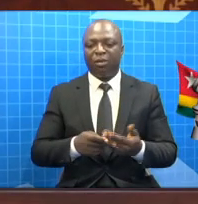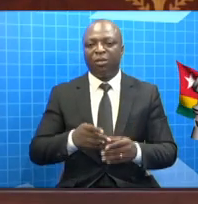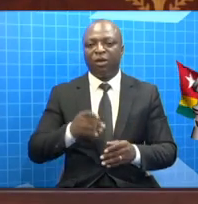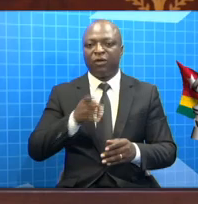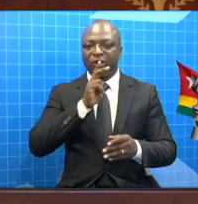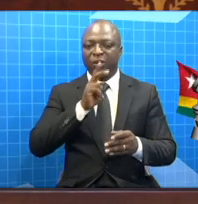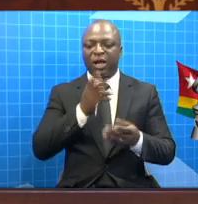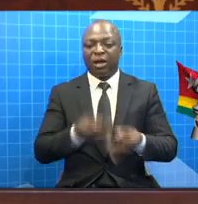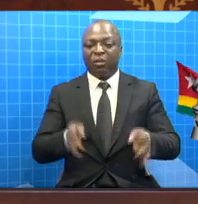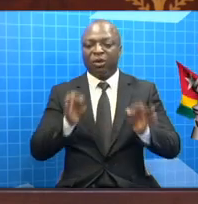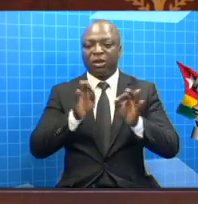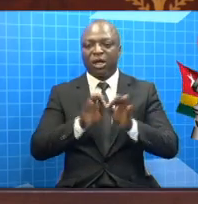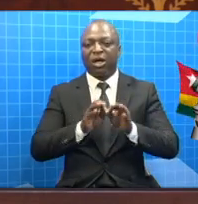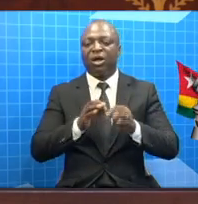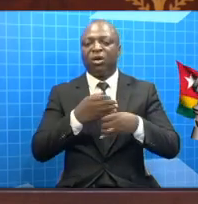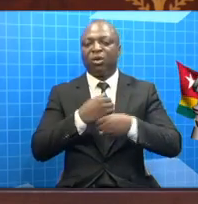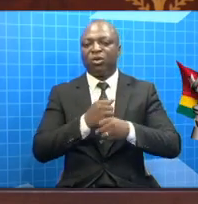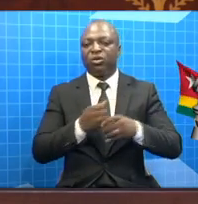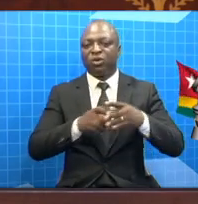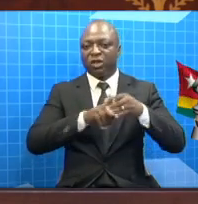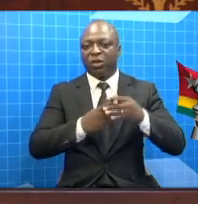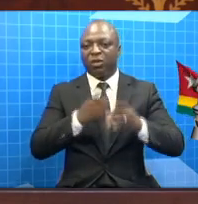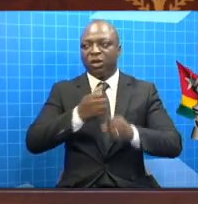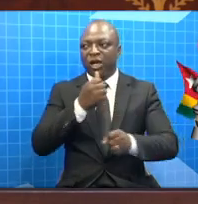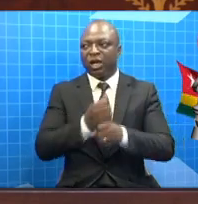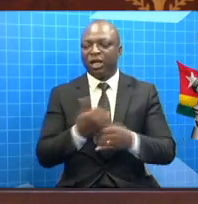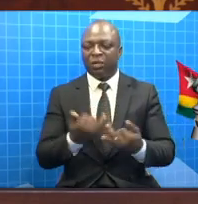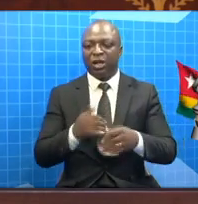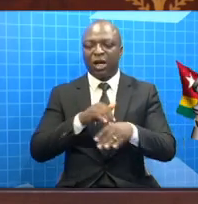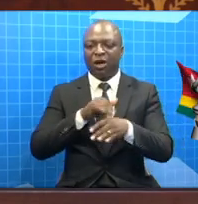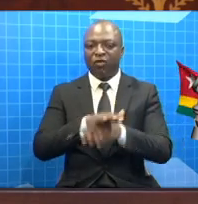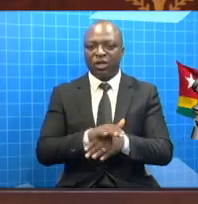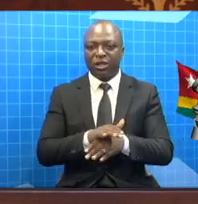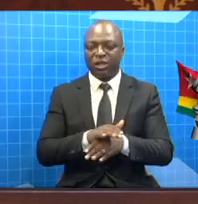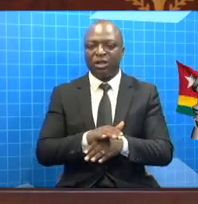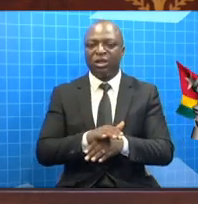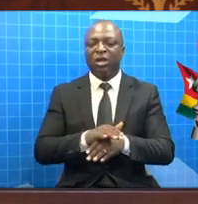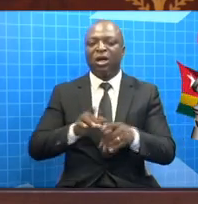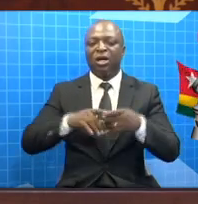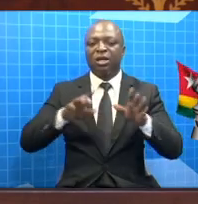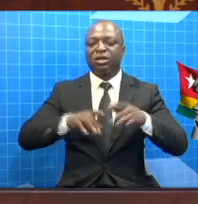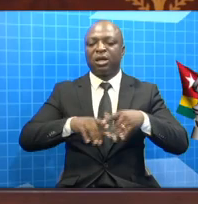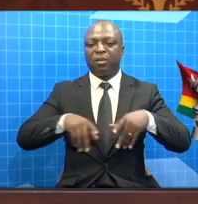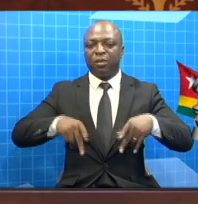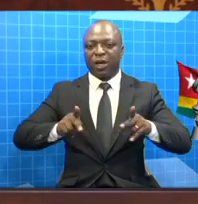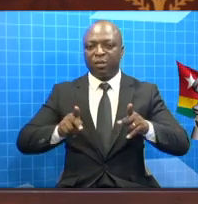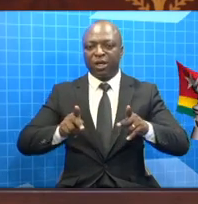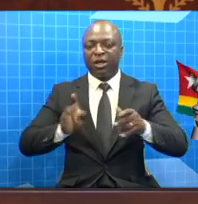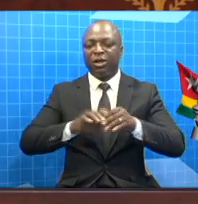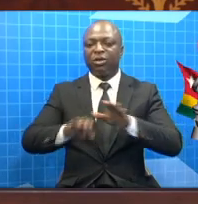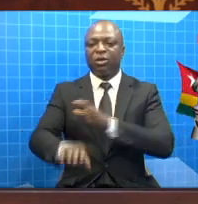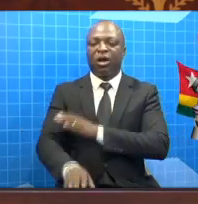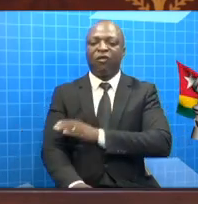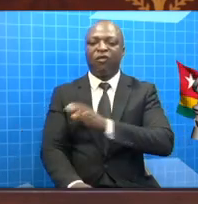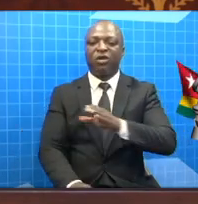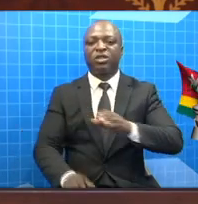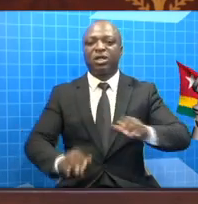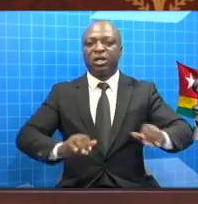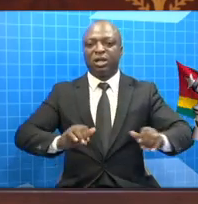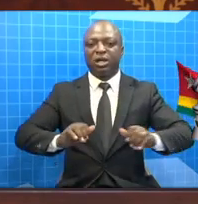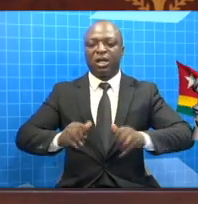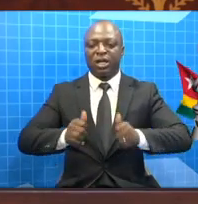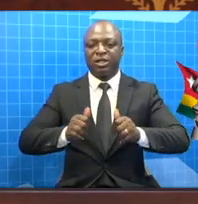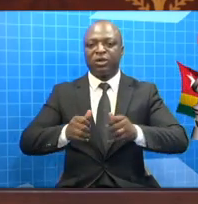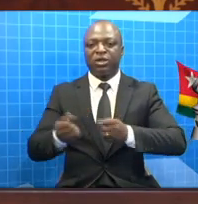programme novateur, conçu au début de l'année et immédiatement déployé, a déjà permis de renforcer l'accès aux services sociaux